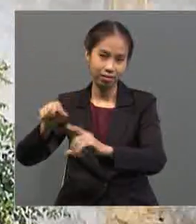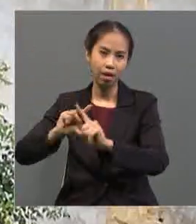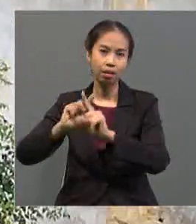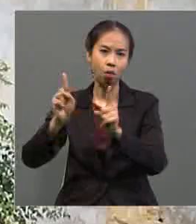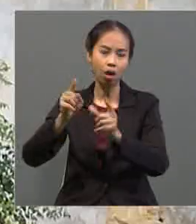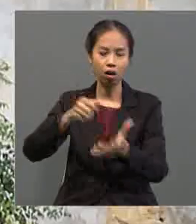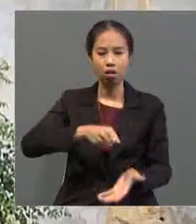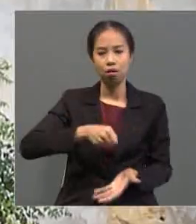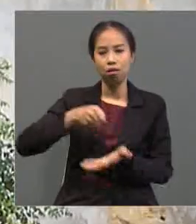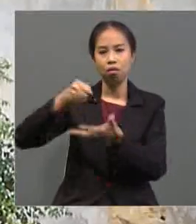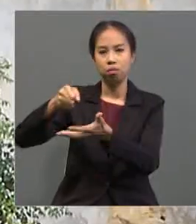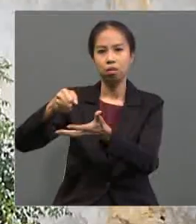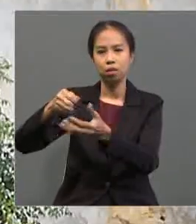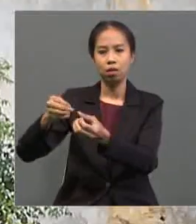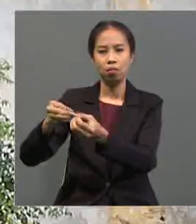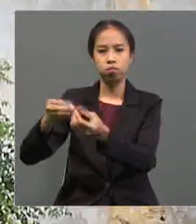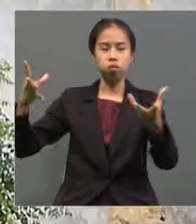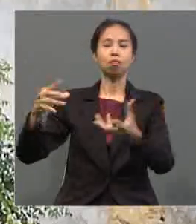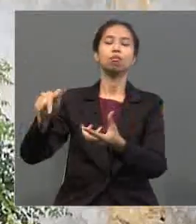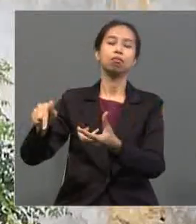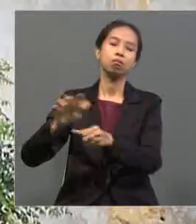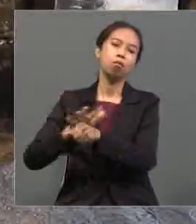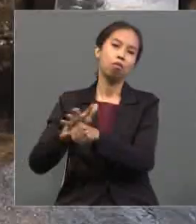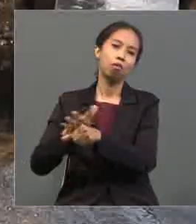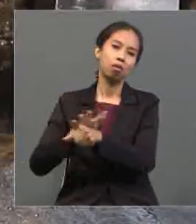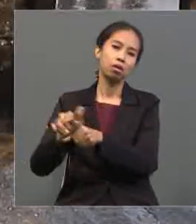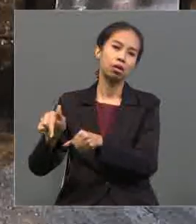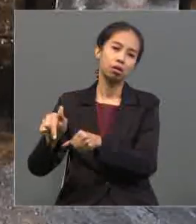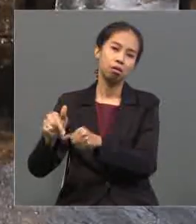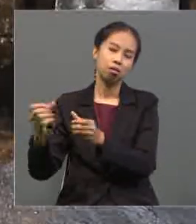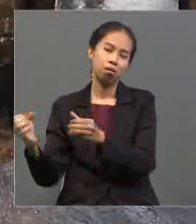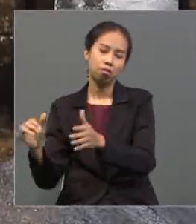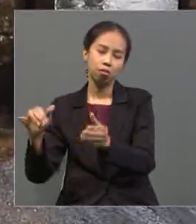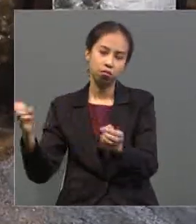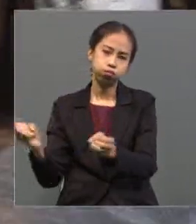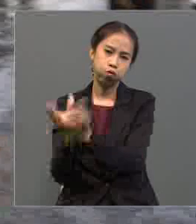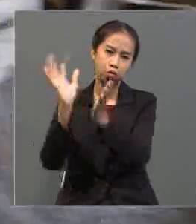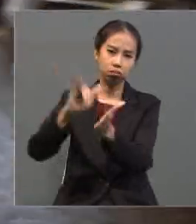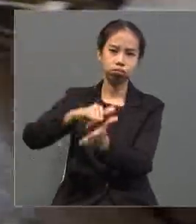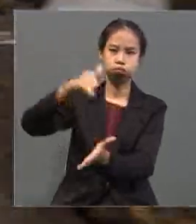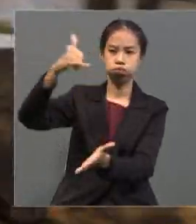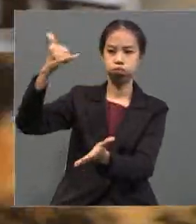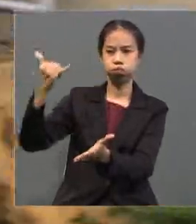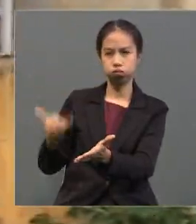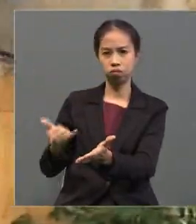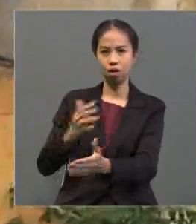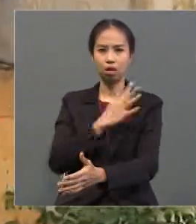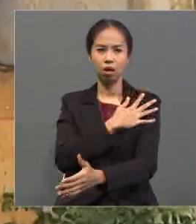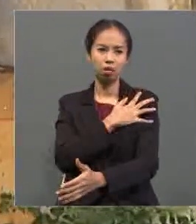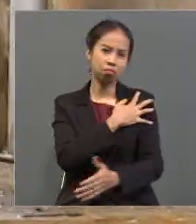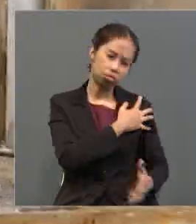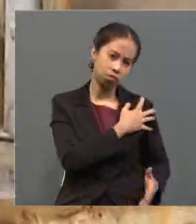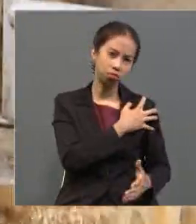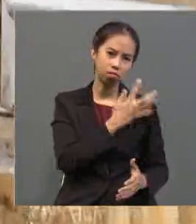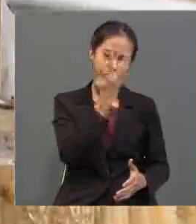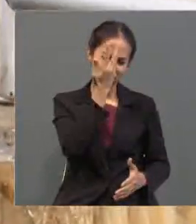เนี่ยวงจรมันเกิดระเบิดนะ Sparkจนระเบิดทำงานคนร้ายก็เลยโดนแรงระเบิดอัดทำให้แขนซ้ายติดรูปใบหน้า